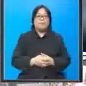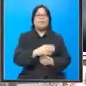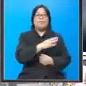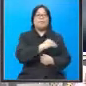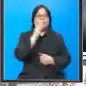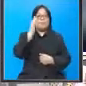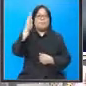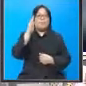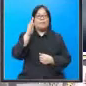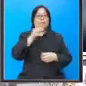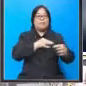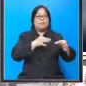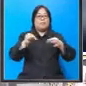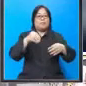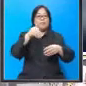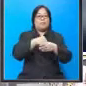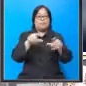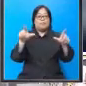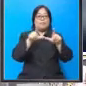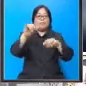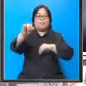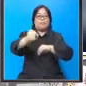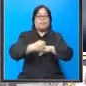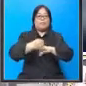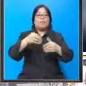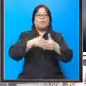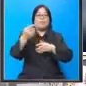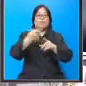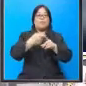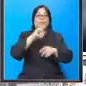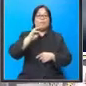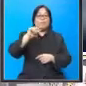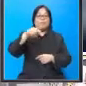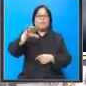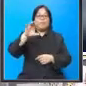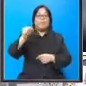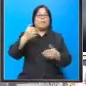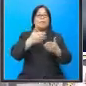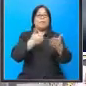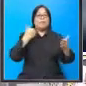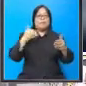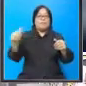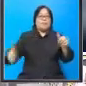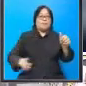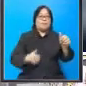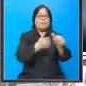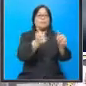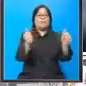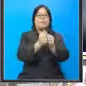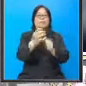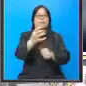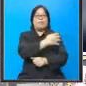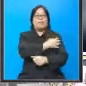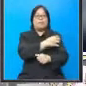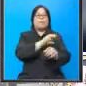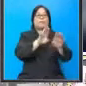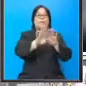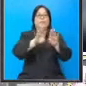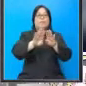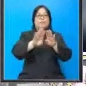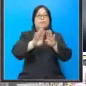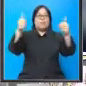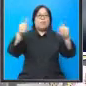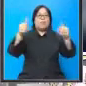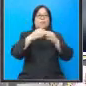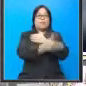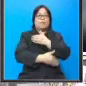Hai dan akan dinyatakan dalam Home impor yang dikeluarkan oleh make sebelum disusuli dengan penguatkuasaan di pintu-pintu masuk